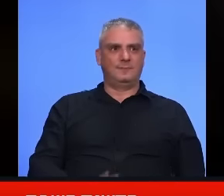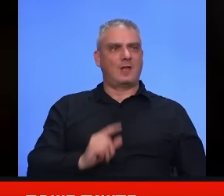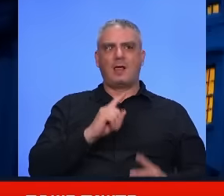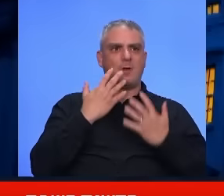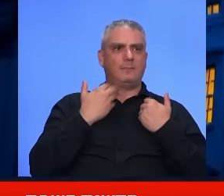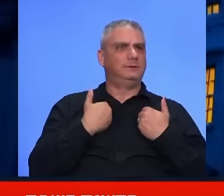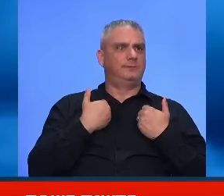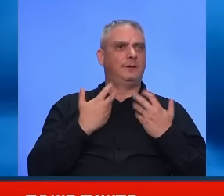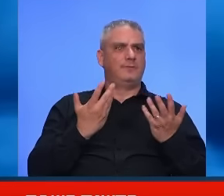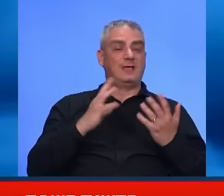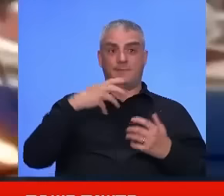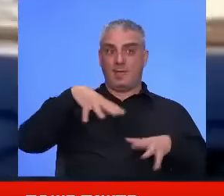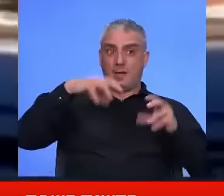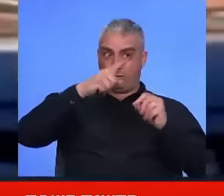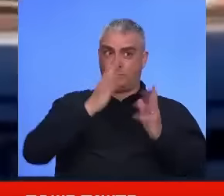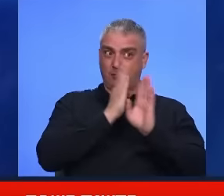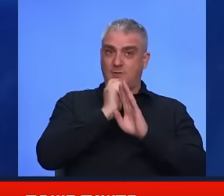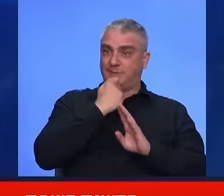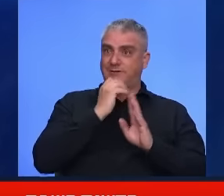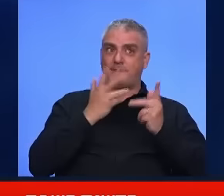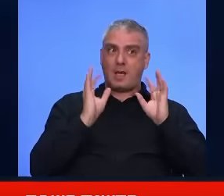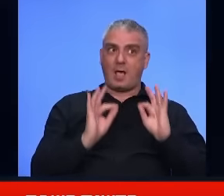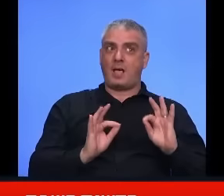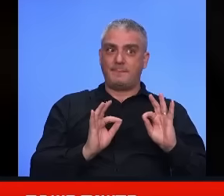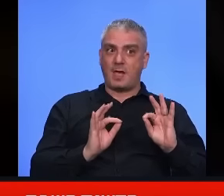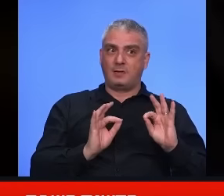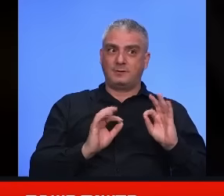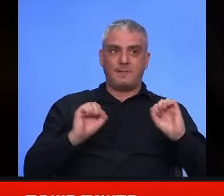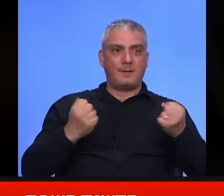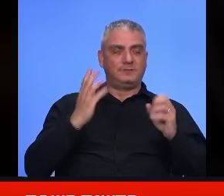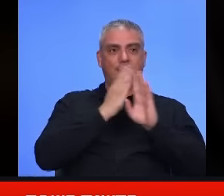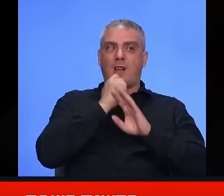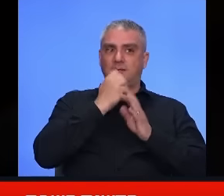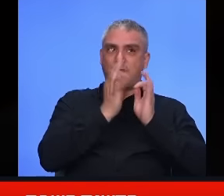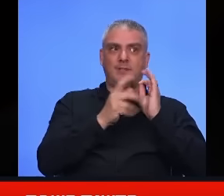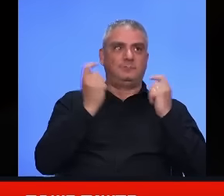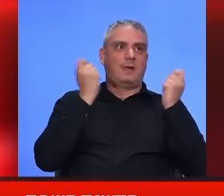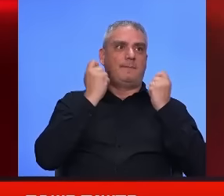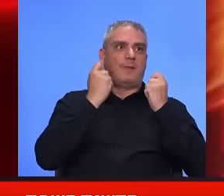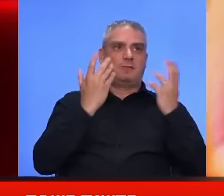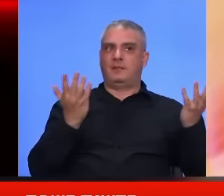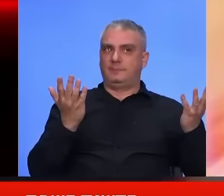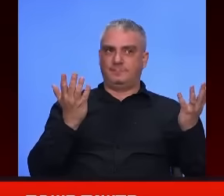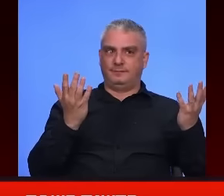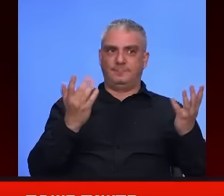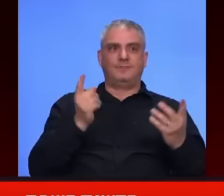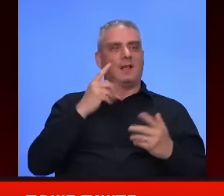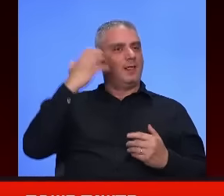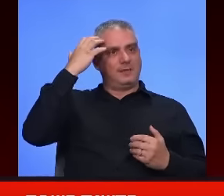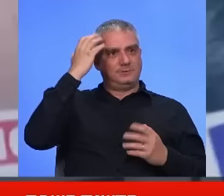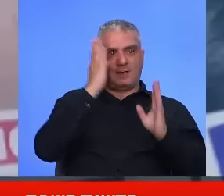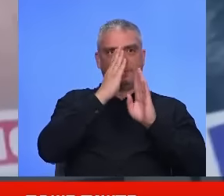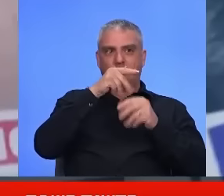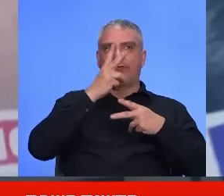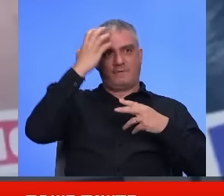they not telling us? Is the palace concealing the truth? The effort to keep the details secret is incredible. About the princess in